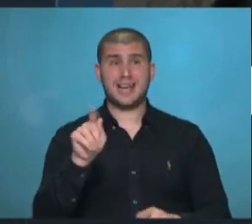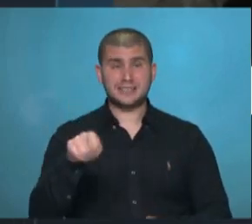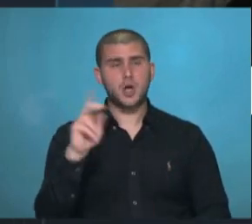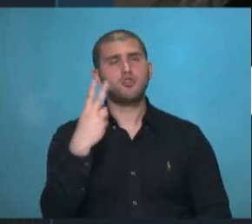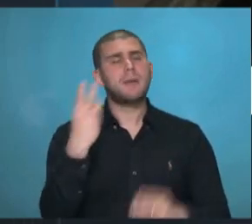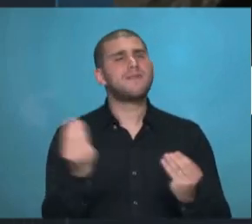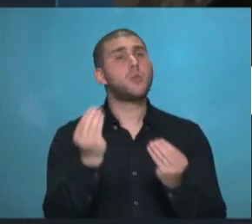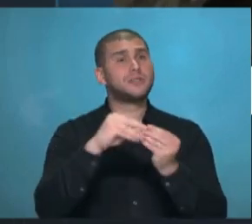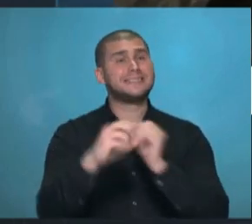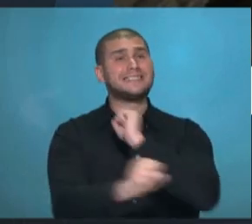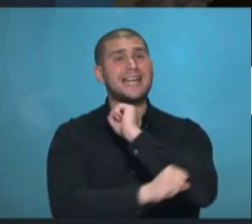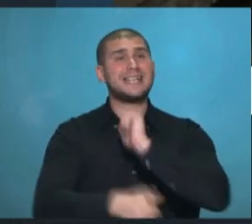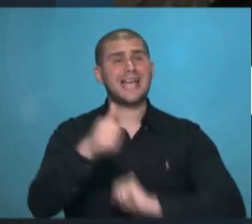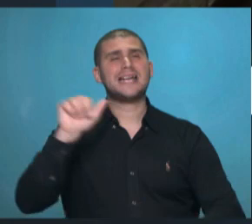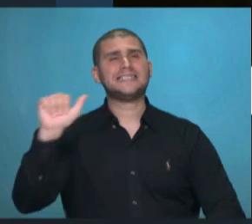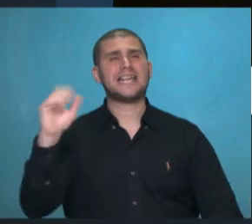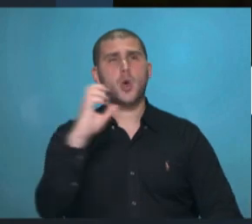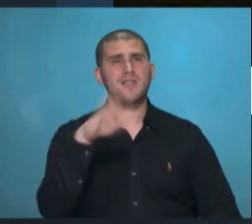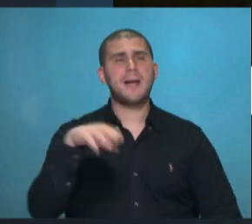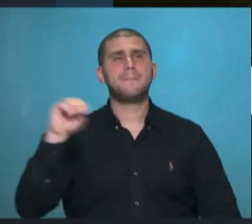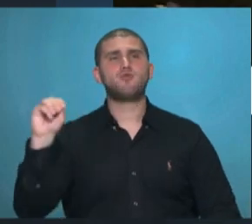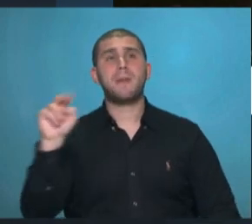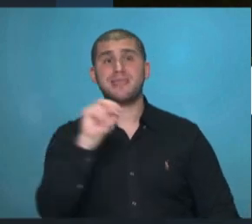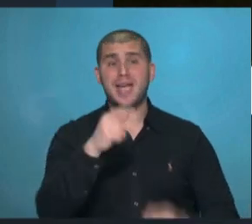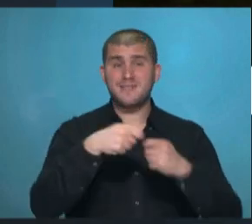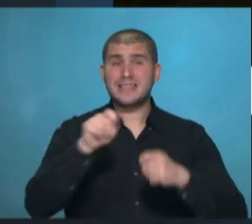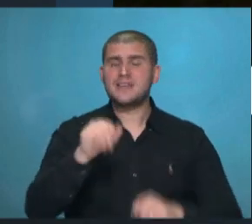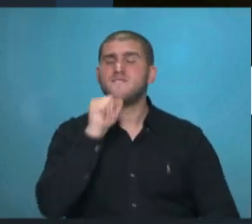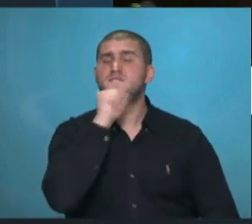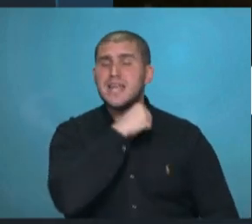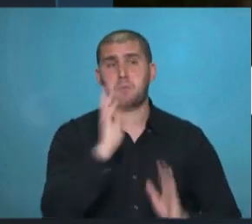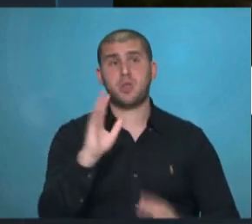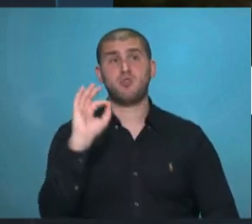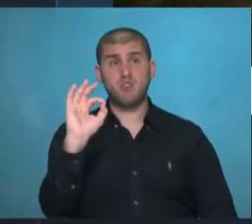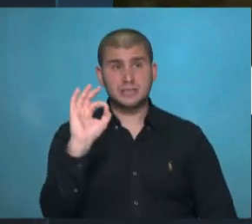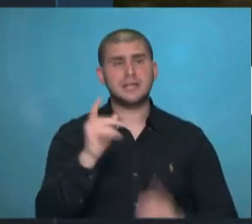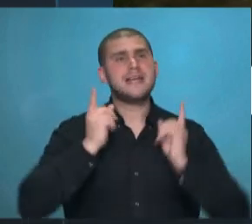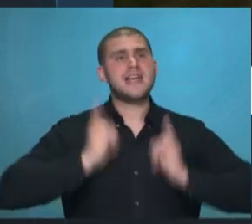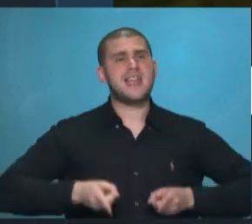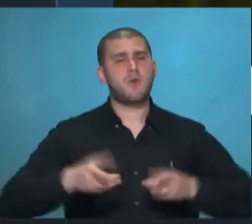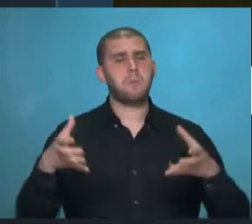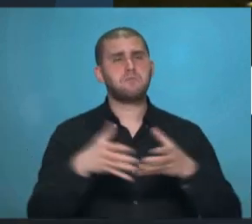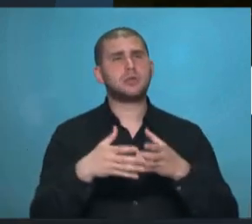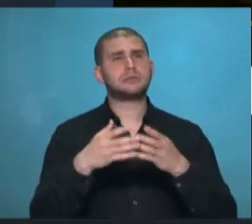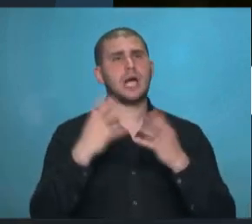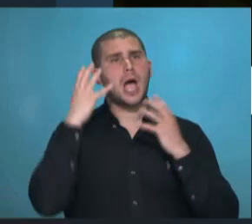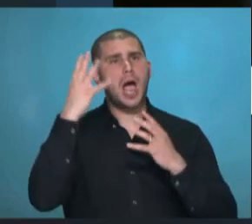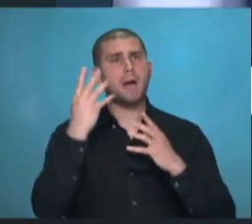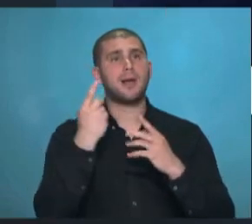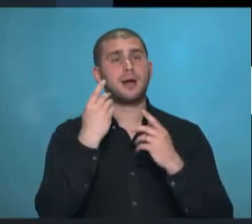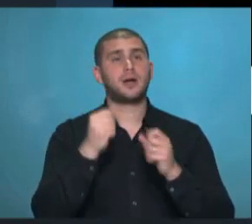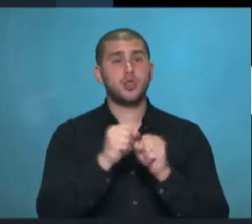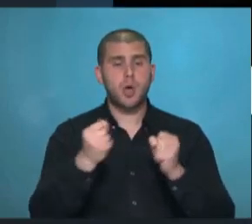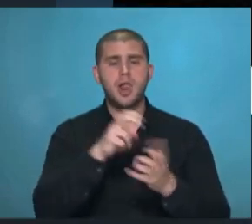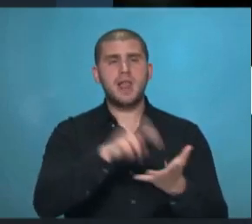דברים, סגני השרים איציק כהן ומשולם נהרי, חברי כנסת מאוד ותיקים בש"ס, התחייבו בפני מועצת חכמי התורה לפרוש בעוד